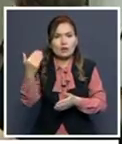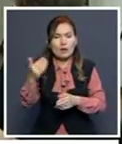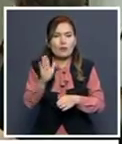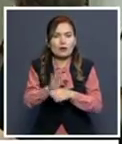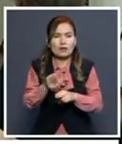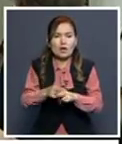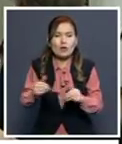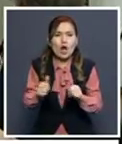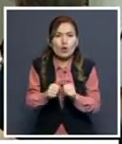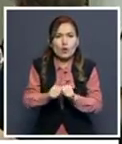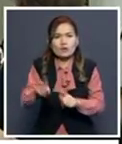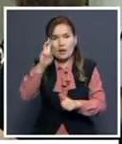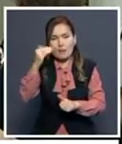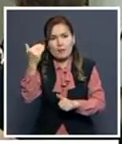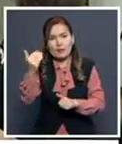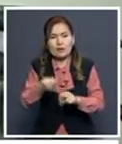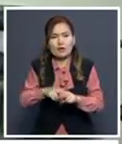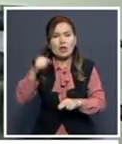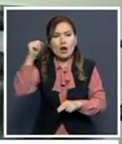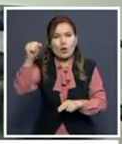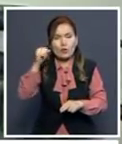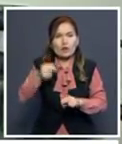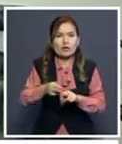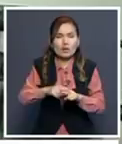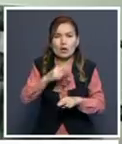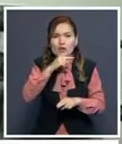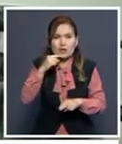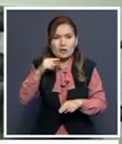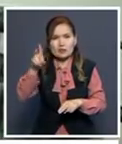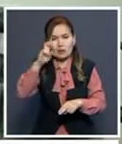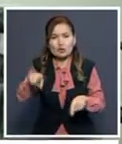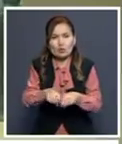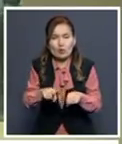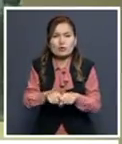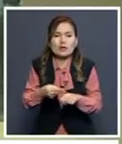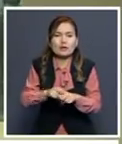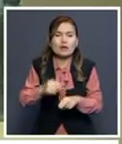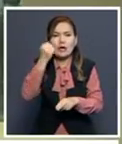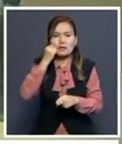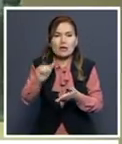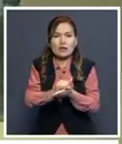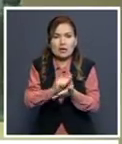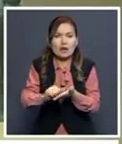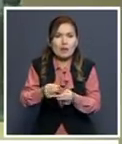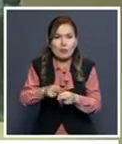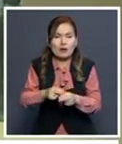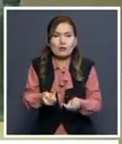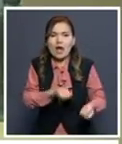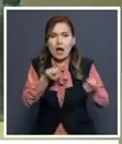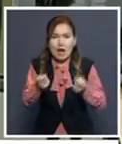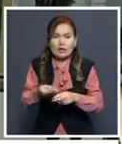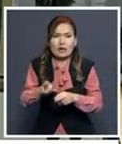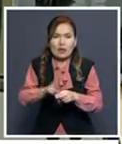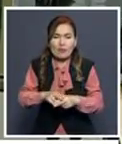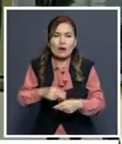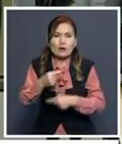қазір көрші елдердің архивтерімен байланыс орнатылуда. Мысалы, Ресейдің архивінде сақталған құжаттар негізінде Түрксіб 1-ші 5 жылдықтың ұлы